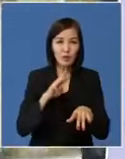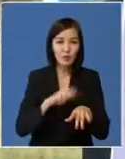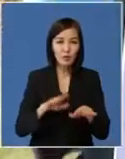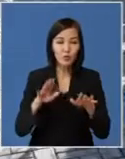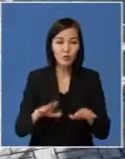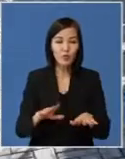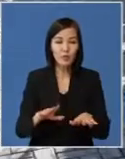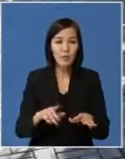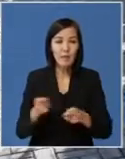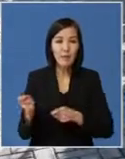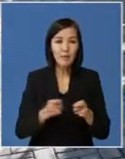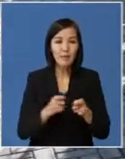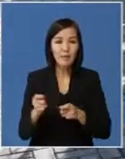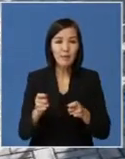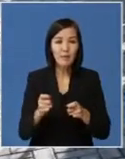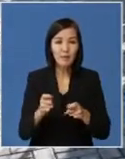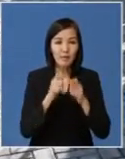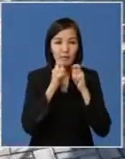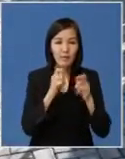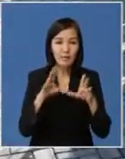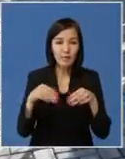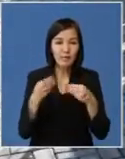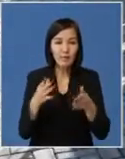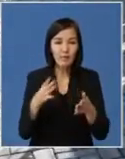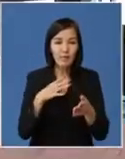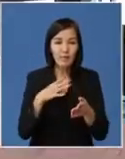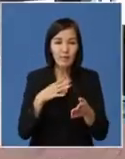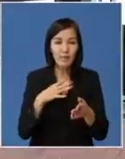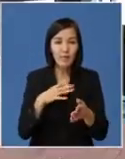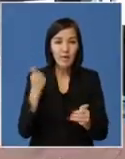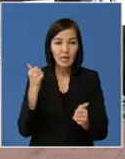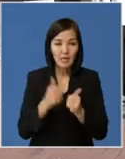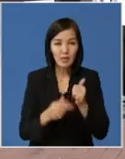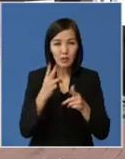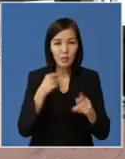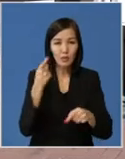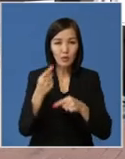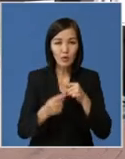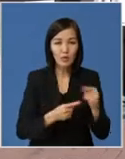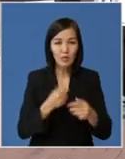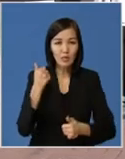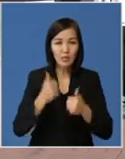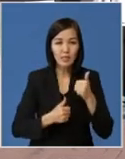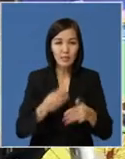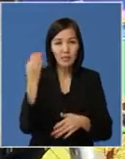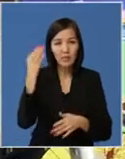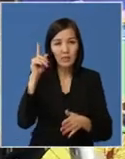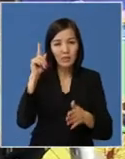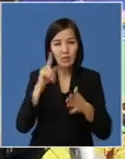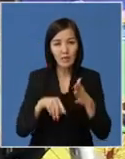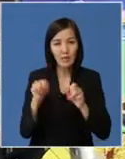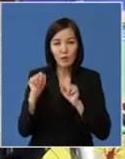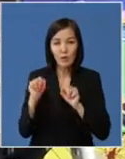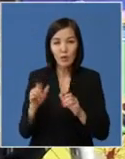келгендер басқарма тарапынан арнайы сыйлықтармен марапатталды. Айта кетейік, жылда дәстүрлі түрде өтетін бұл жарыс жастарды діни жақ тағымдардан